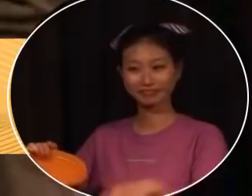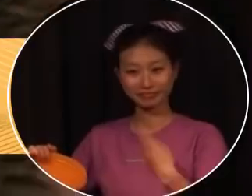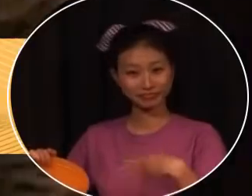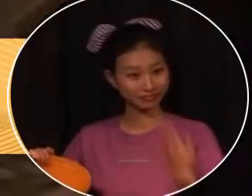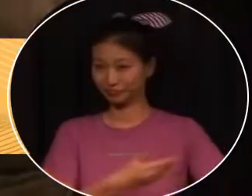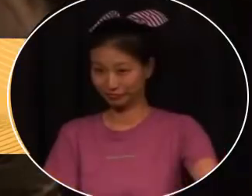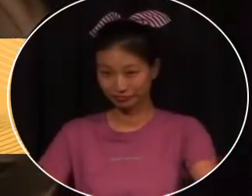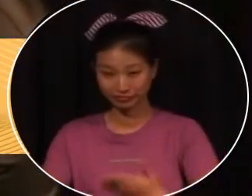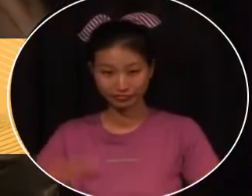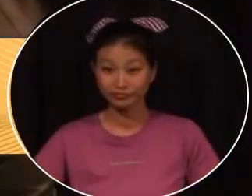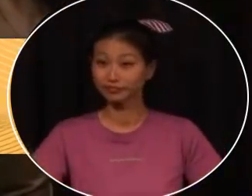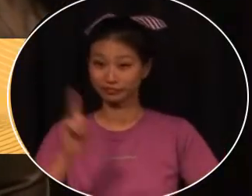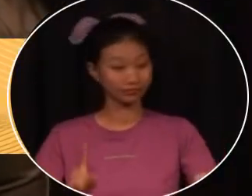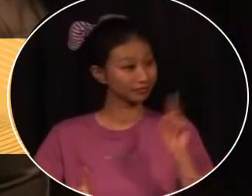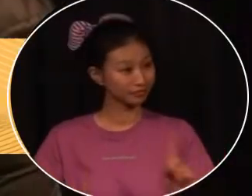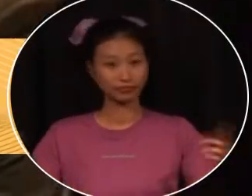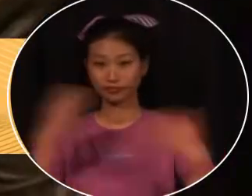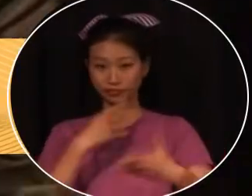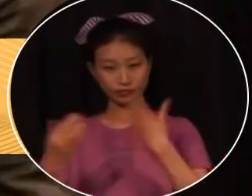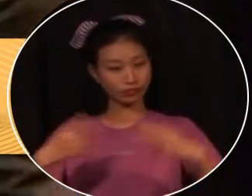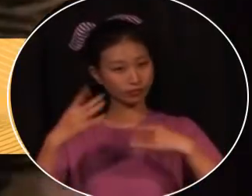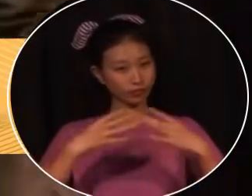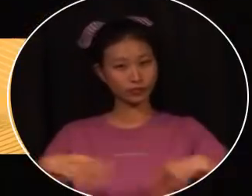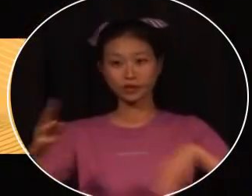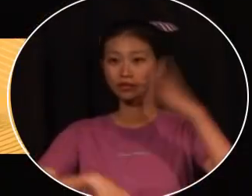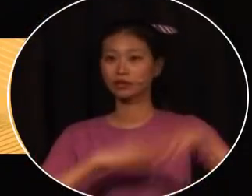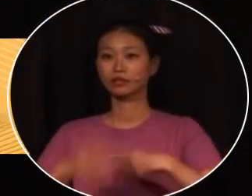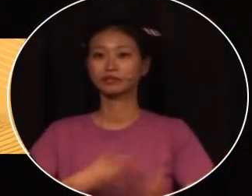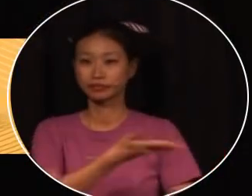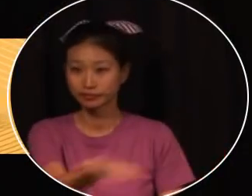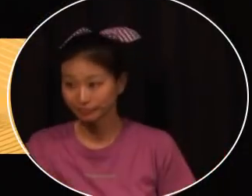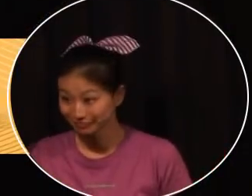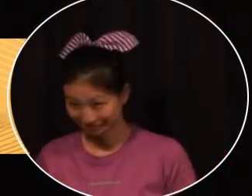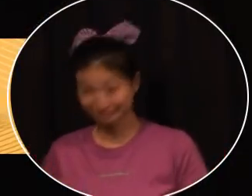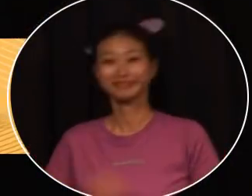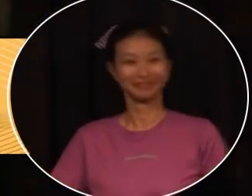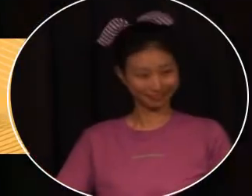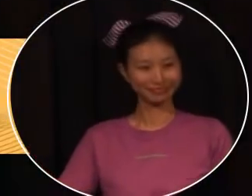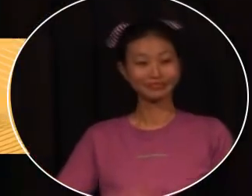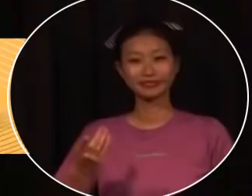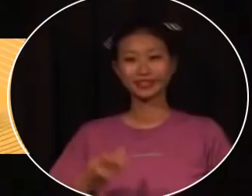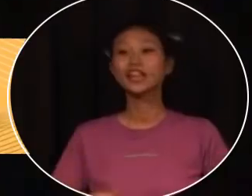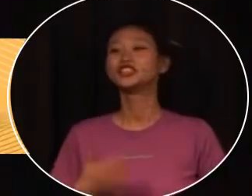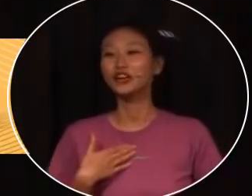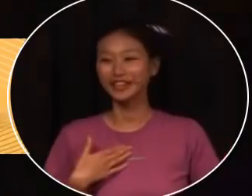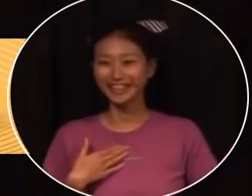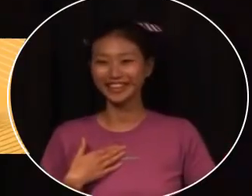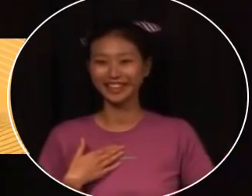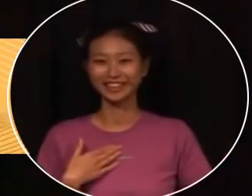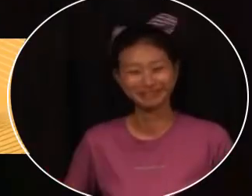让那些老板听到之后醍醐灌顶，要赚钱完全不是问题。那巴菲特他是这样子讲的：